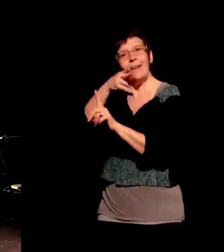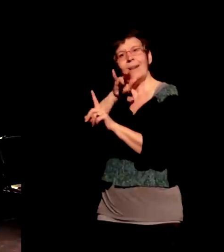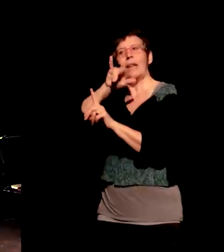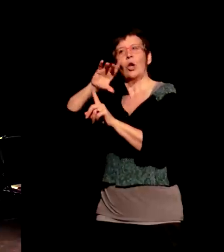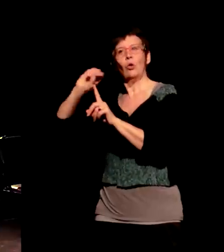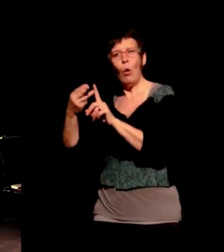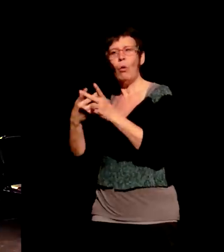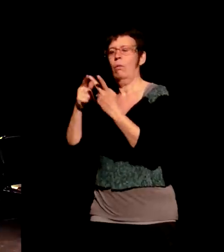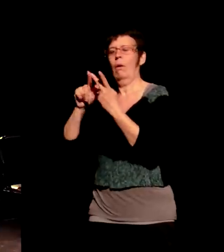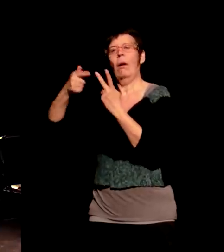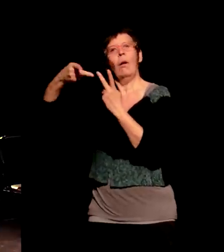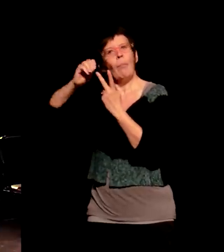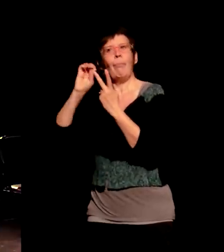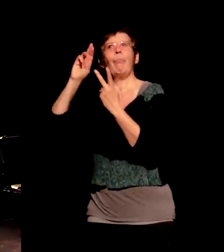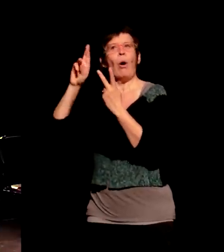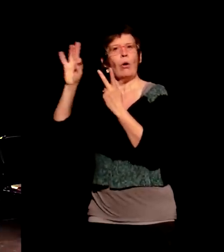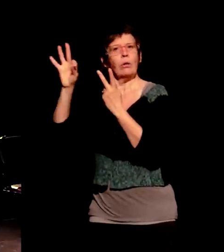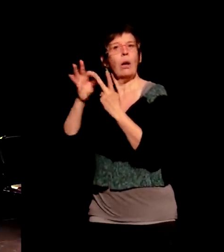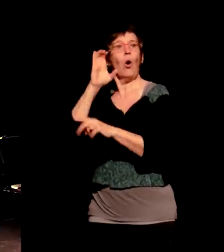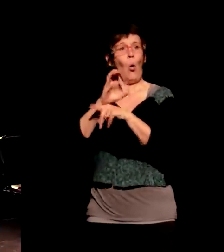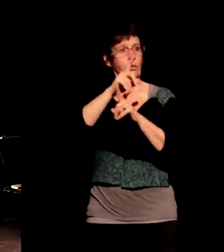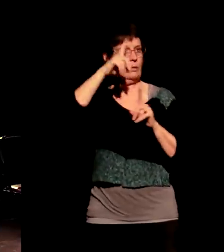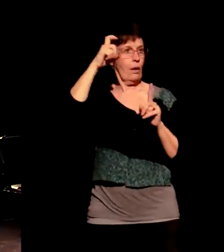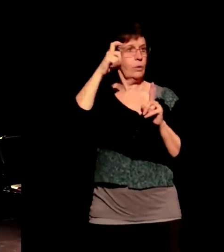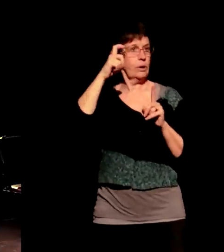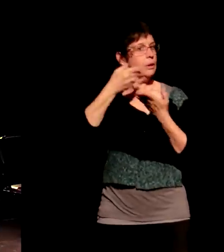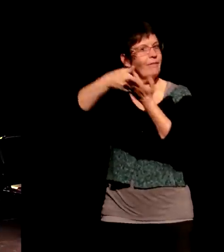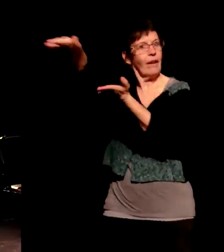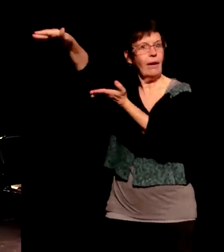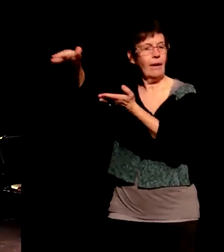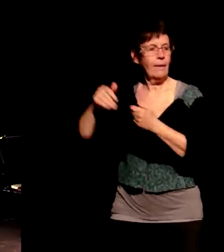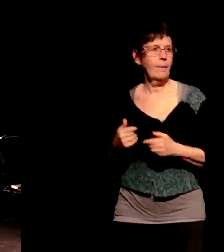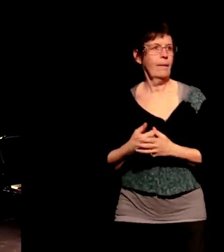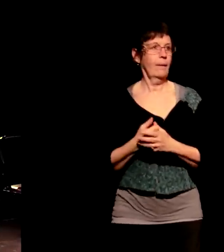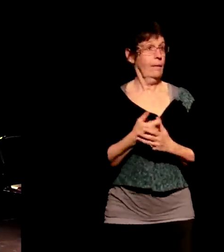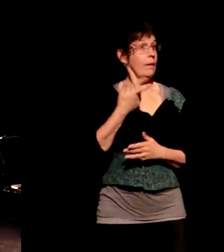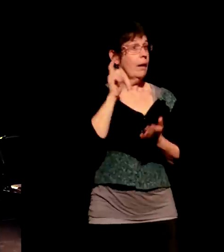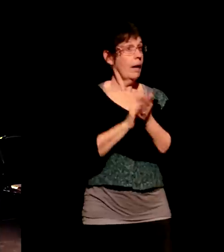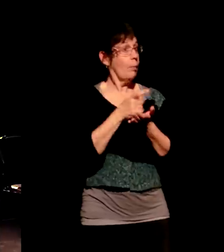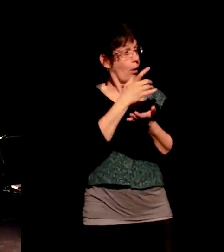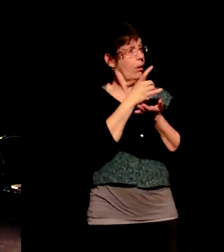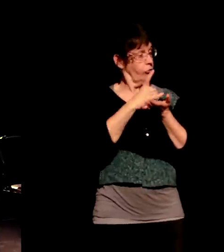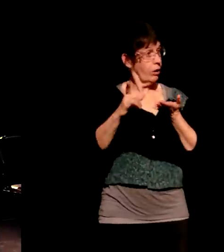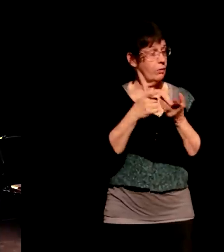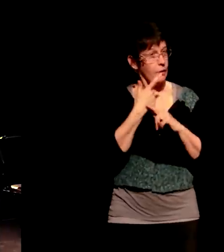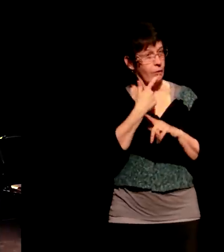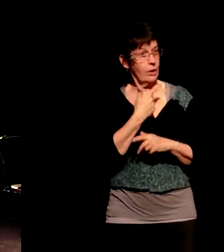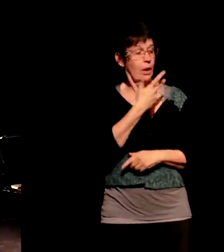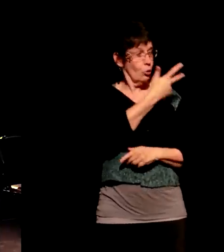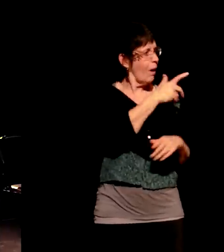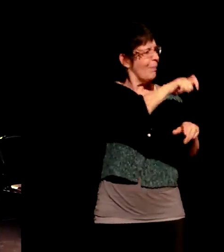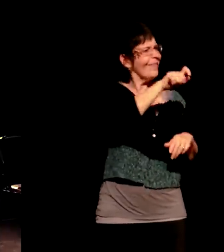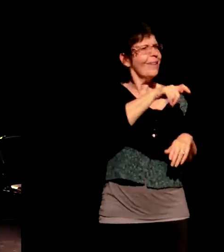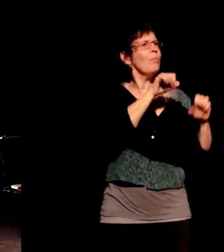Sachant que, j'ai oublié de préciser un truc, quand on voit que les trois gros partis au pouvoir soutenaient Charlie Hebdo et soutenaient cette dynamique de caricature du prophète, on se